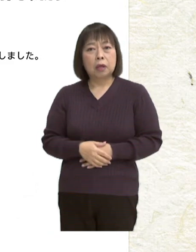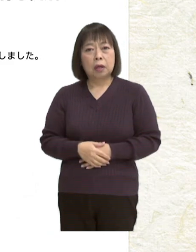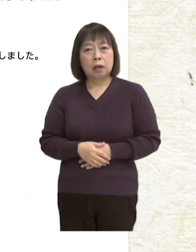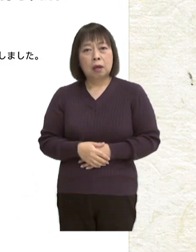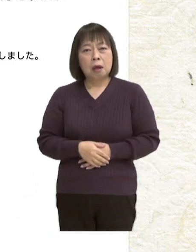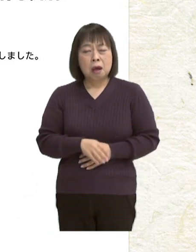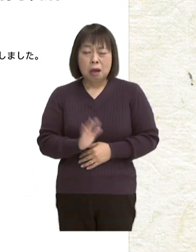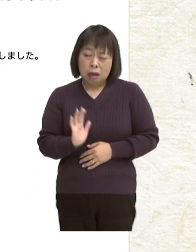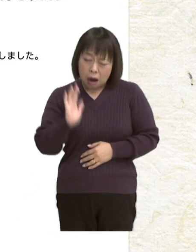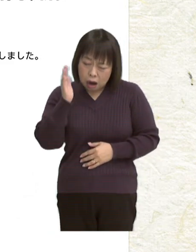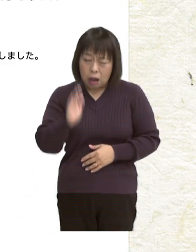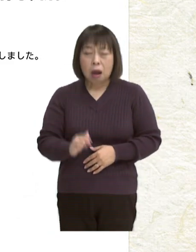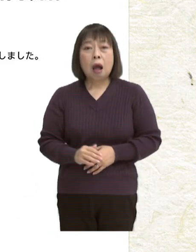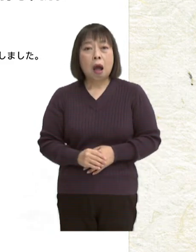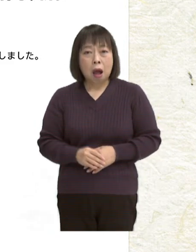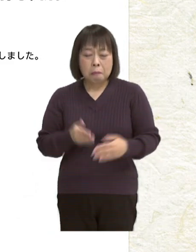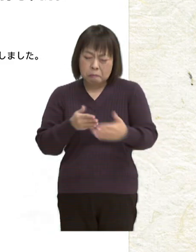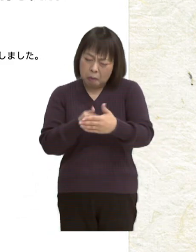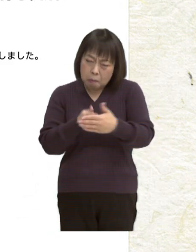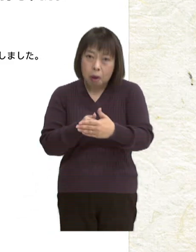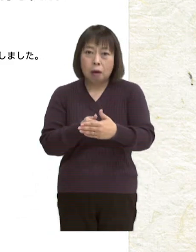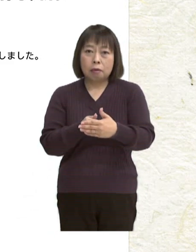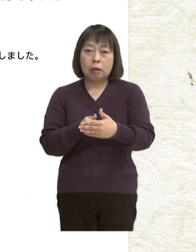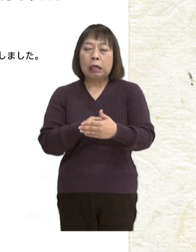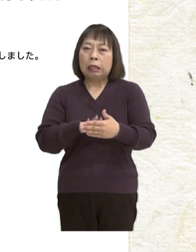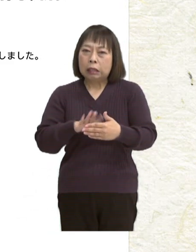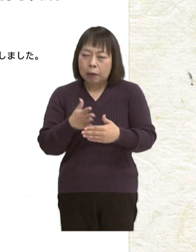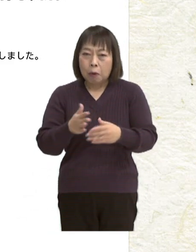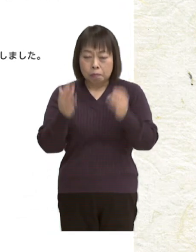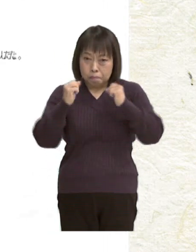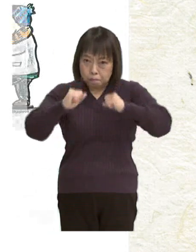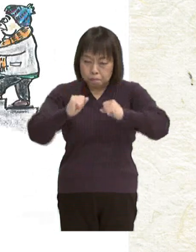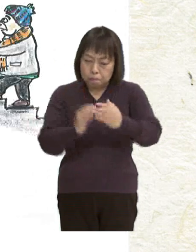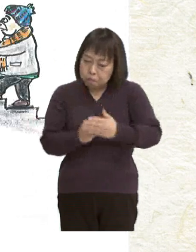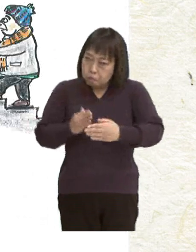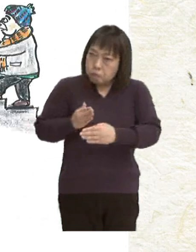高いハードルですがその一歩を踏み出すことにしました。